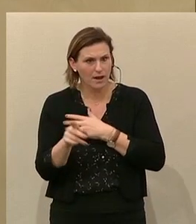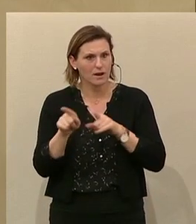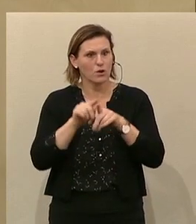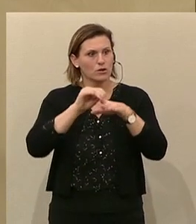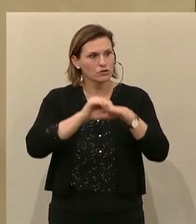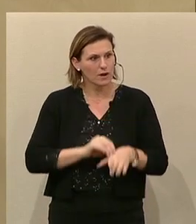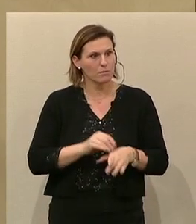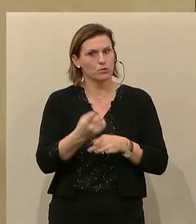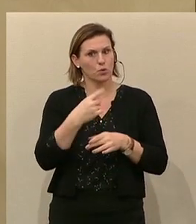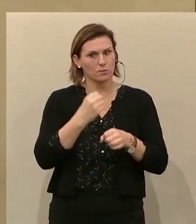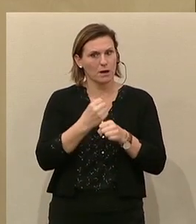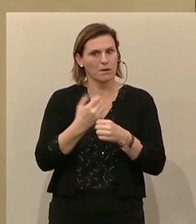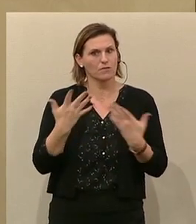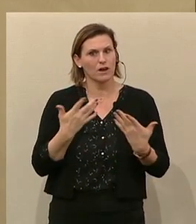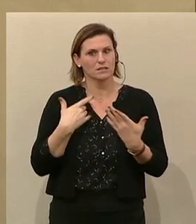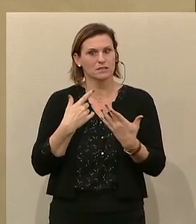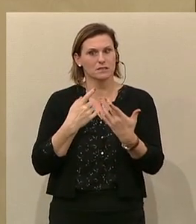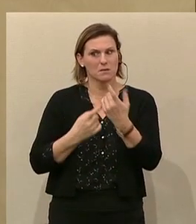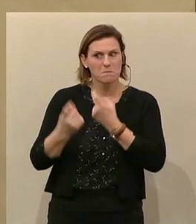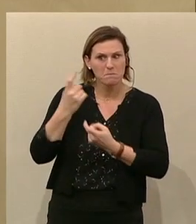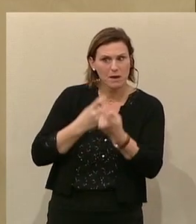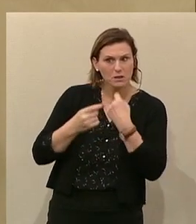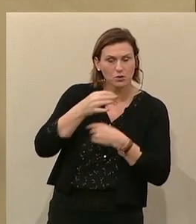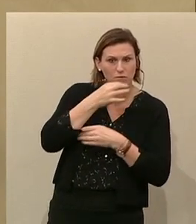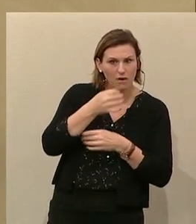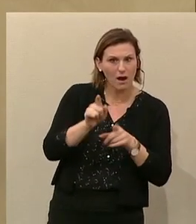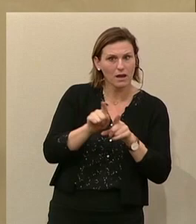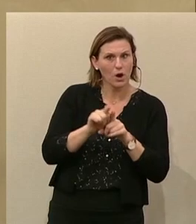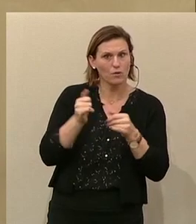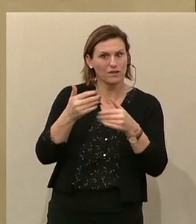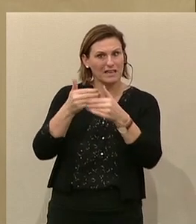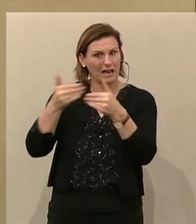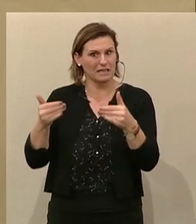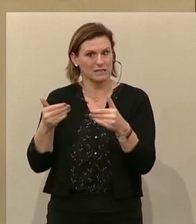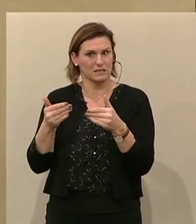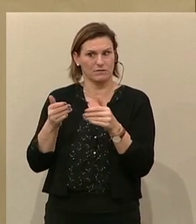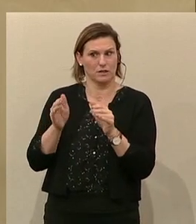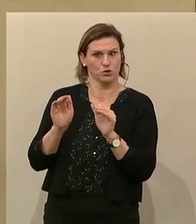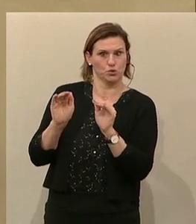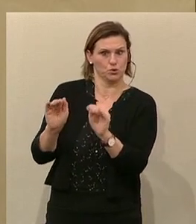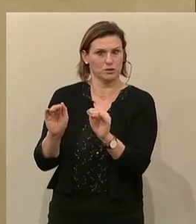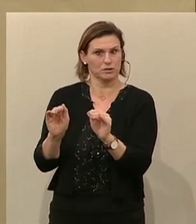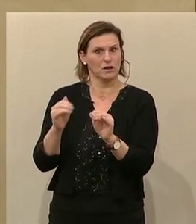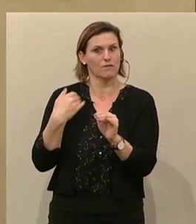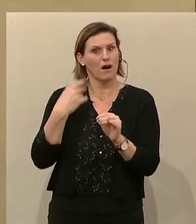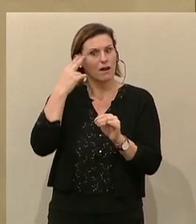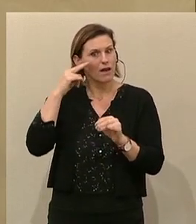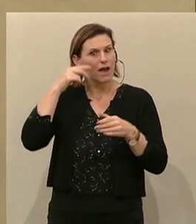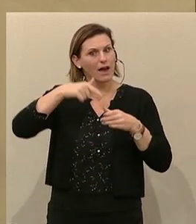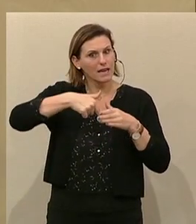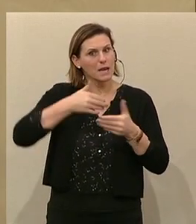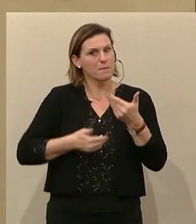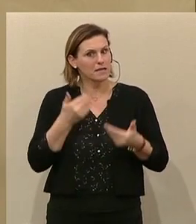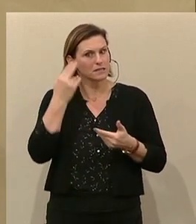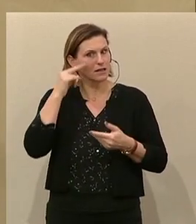Schwerpunkt wird mit Sicherheit auch sein, die Migrationsfrage und der EU-Außengrenzenschutz. Und da hat unser Innenminister Herbert Kickl vollkommen